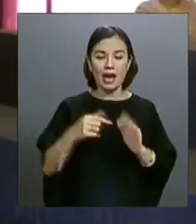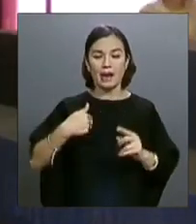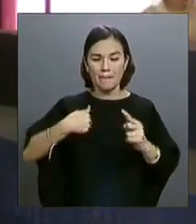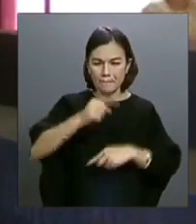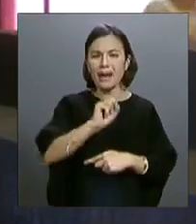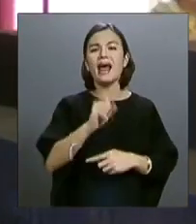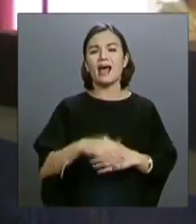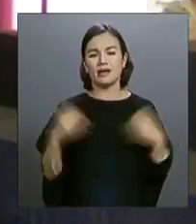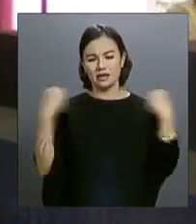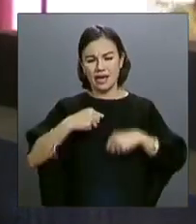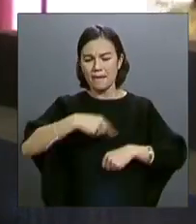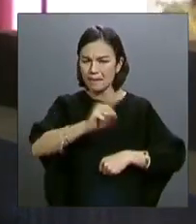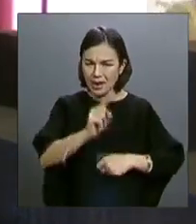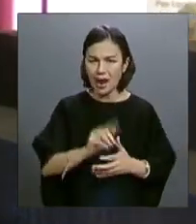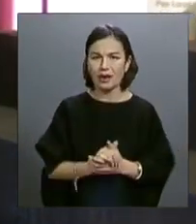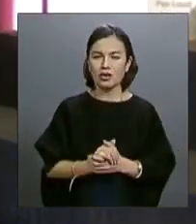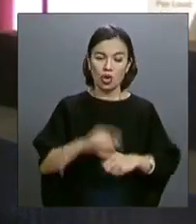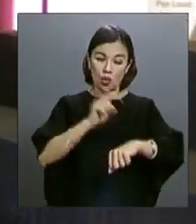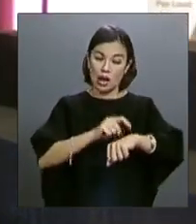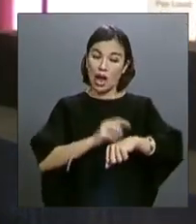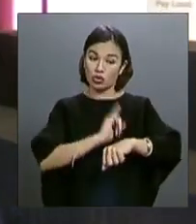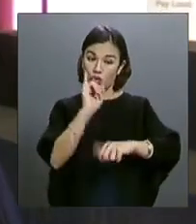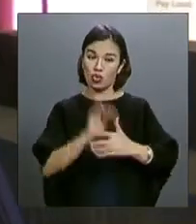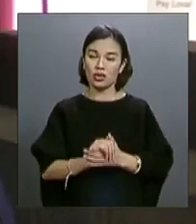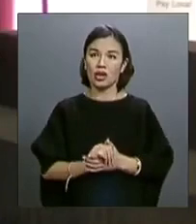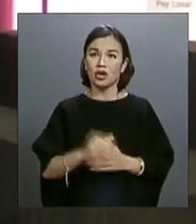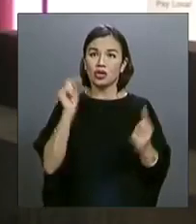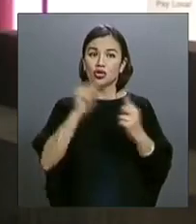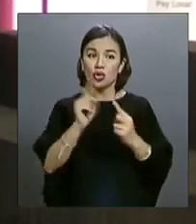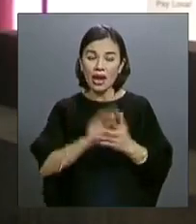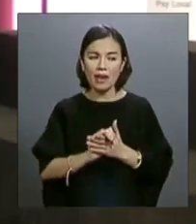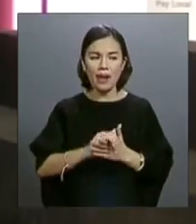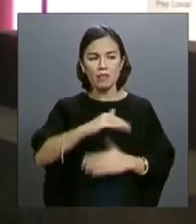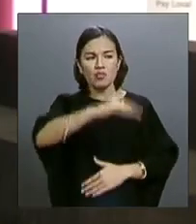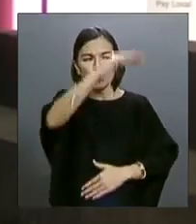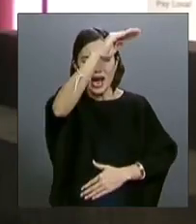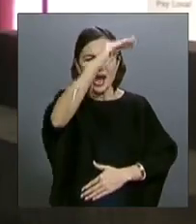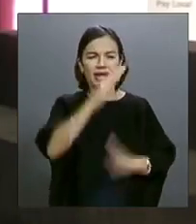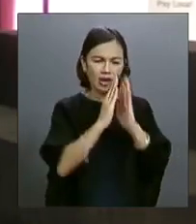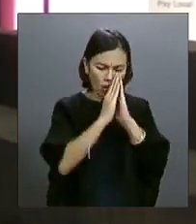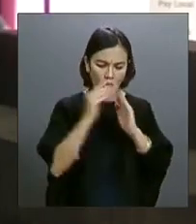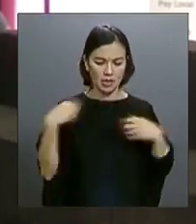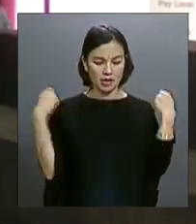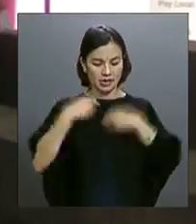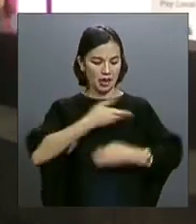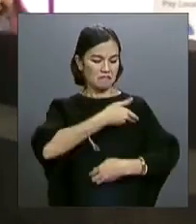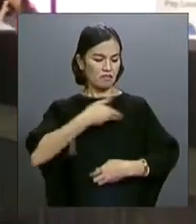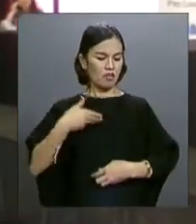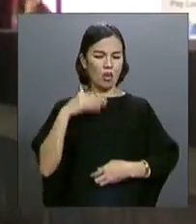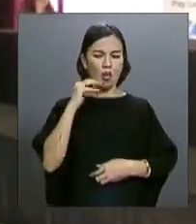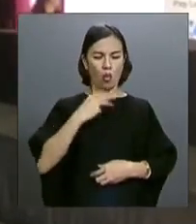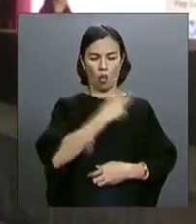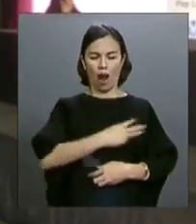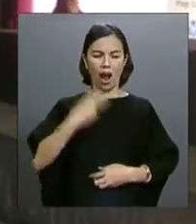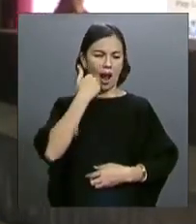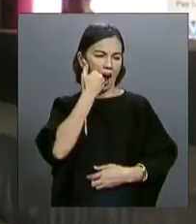ทศะไม่ใช่บอกว่าแบบจะใส่ไปพบผู้ใหญ่พบเป็นเสื้อเกาะอกเป็นแขนกุดอะไรอย่างเงี้ยก็มองว่าเราจะไปไหนแล้วก็ทำ